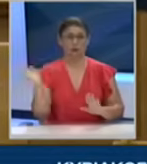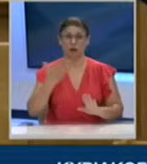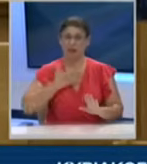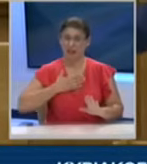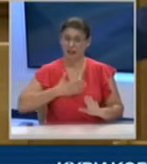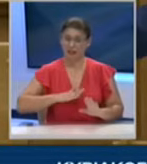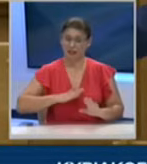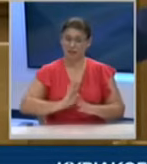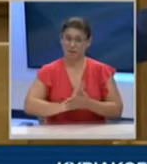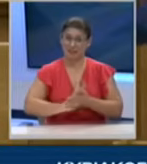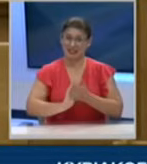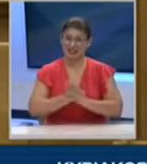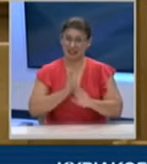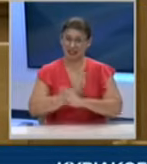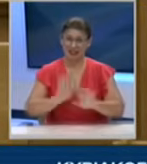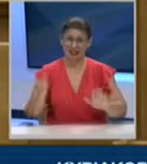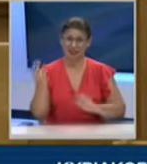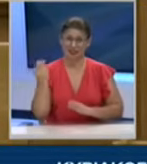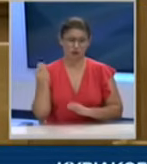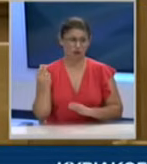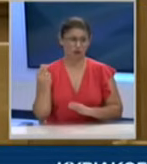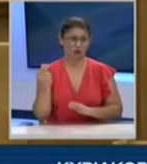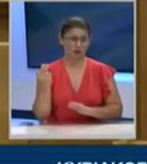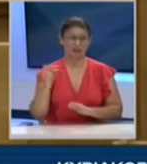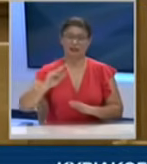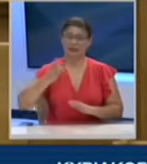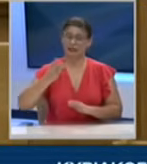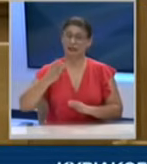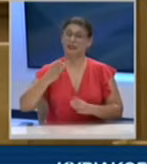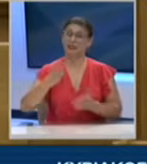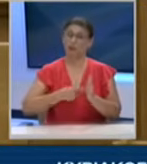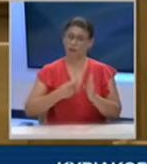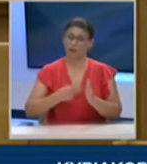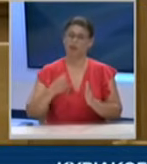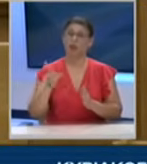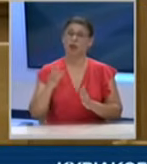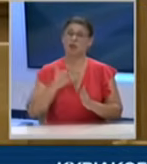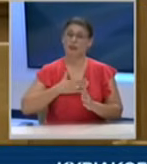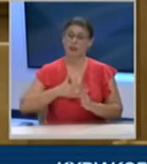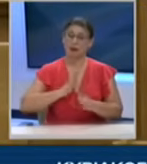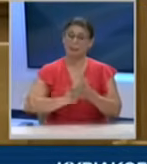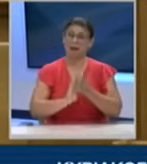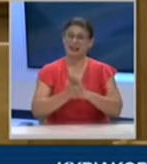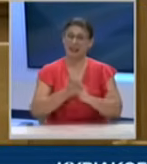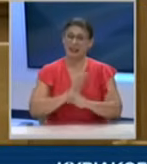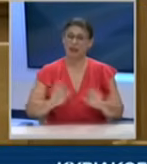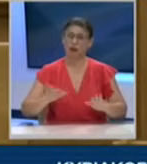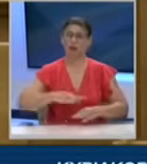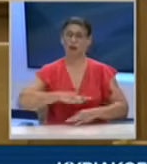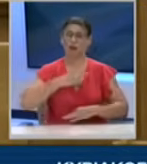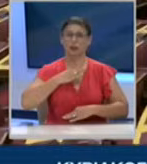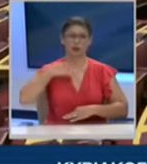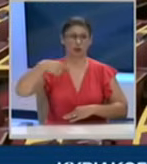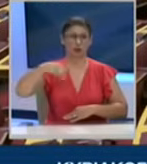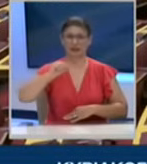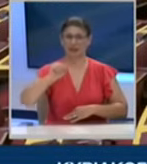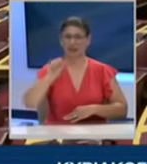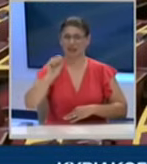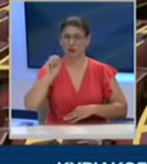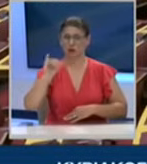θέλετε να μας τελειώσετε οικονομικά, γιατί αλλά αυτά τα είπατε, τρίτη φορά το λέτε. Όσο και αν θέλει να με τελειώσει ο κύριος Στασούλας, όχι ο ίδιος,